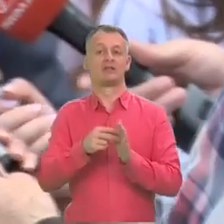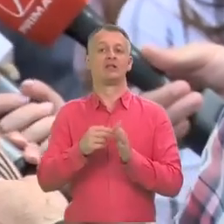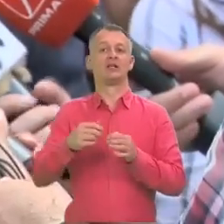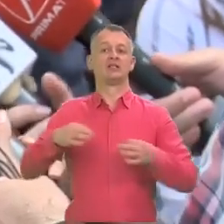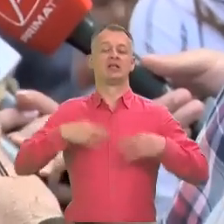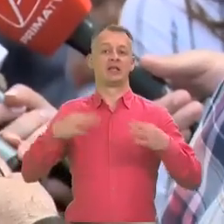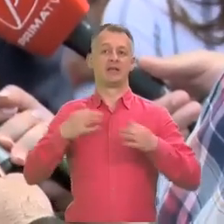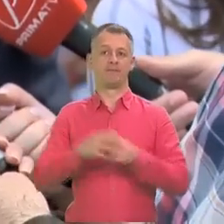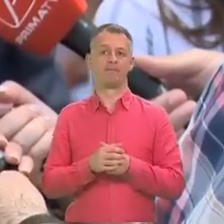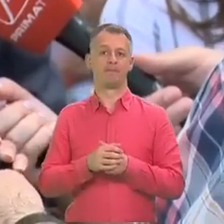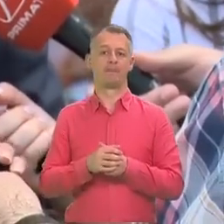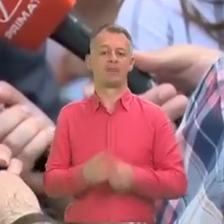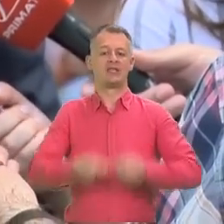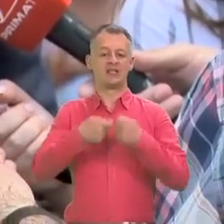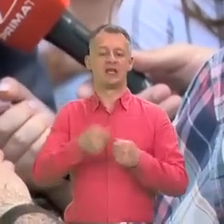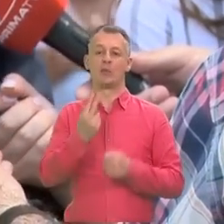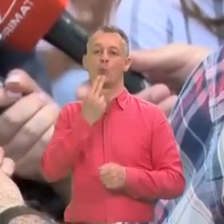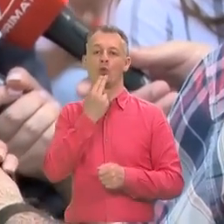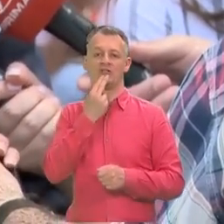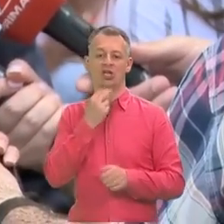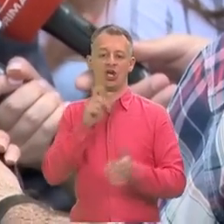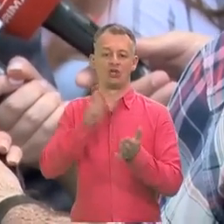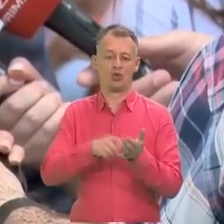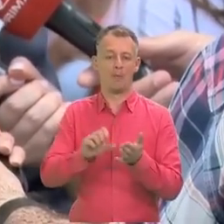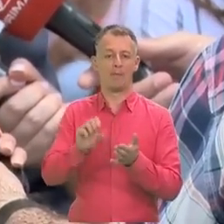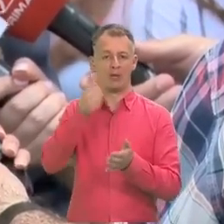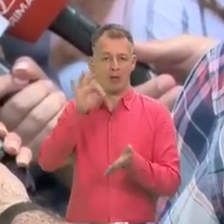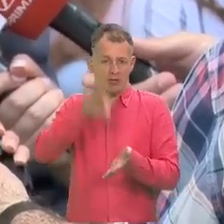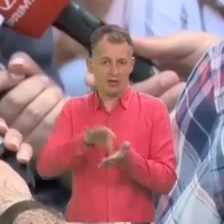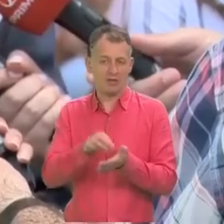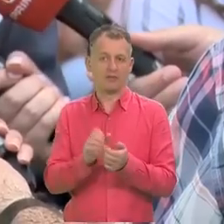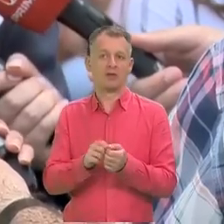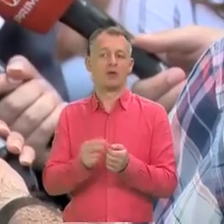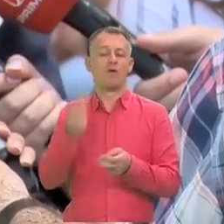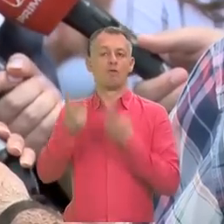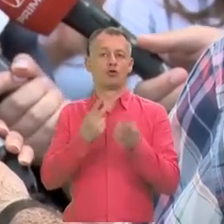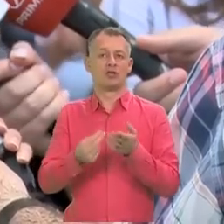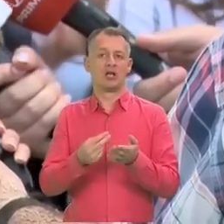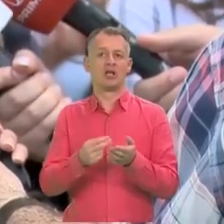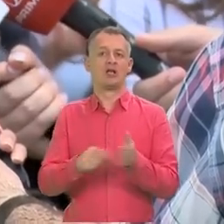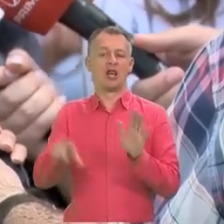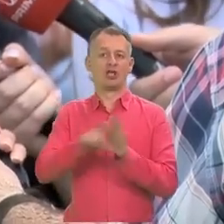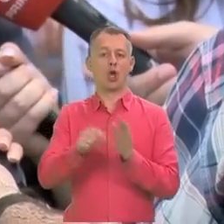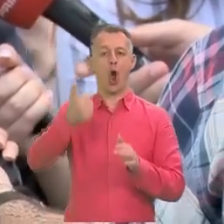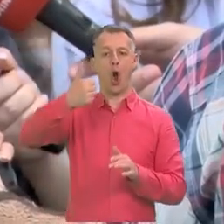Sindicatele din poliție au solicitat în primul rând aplicarea integrală a legii 153,